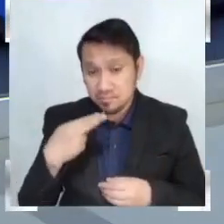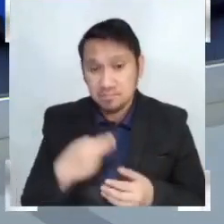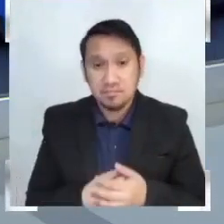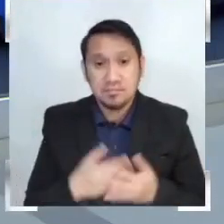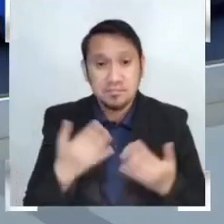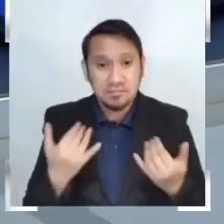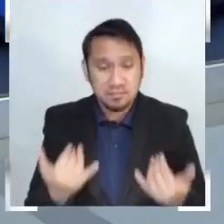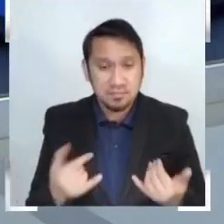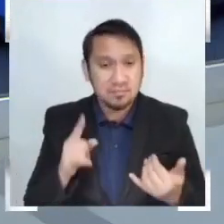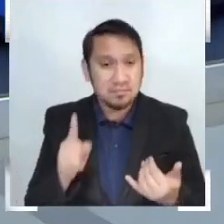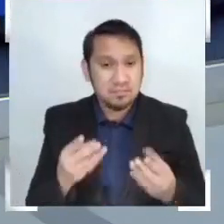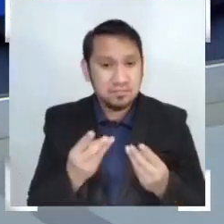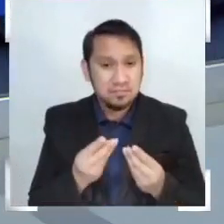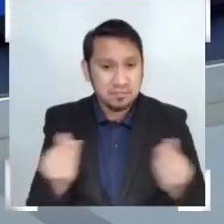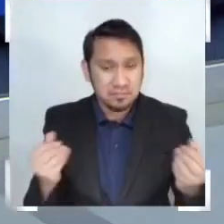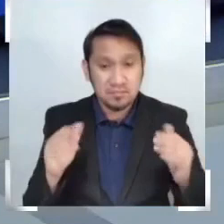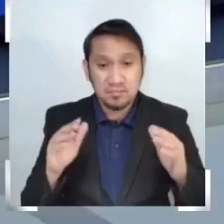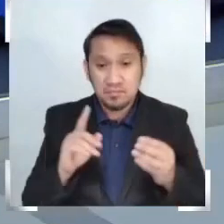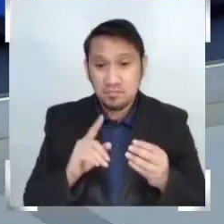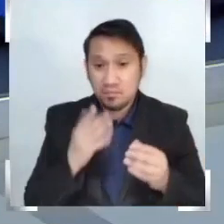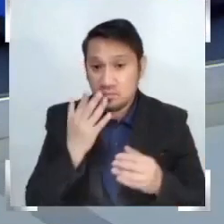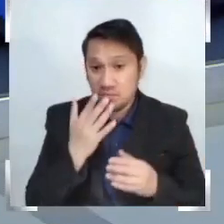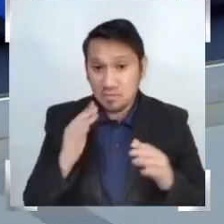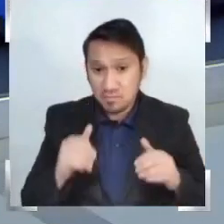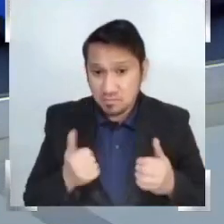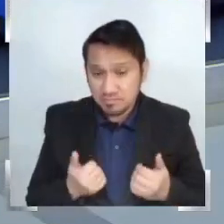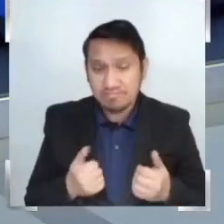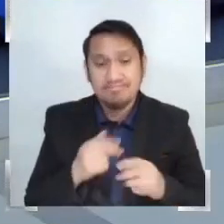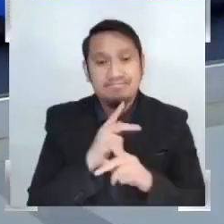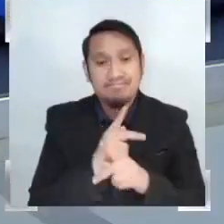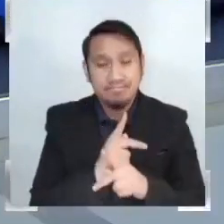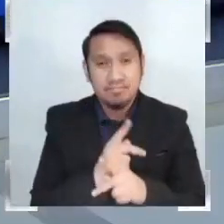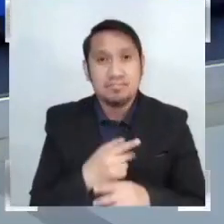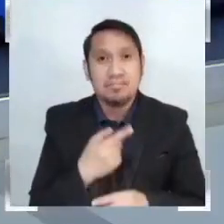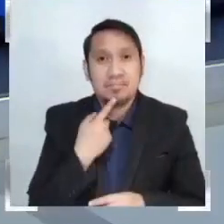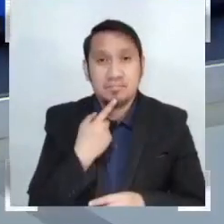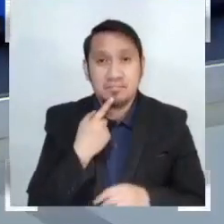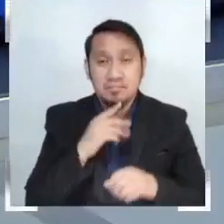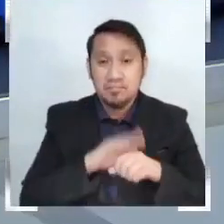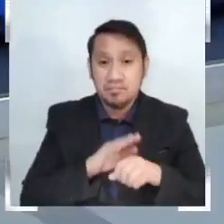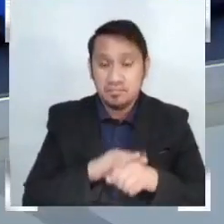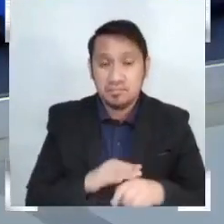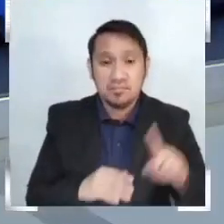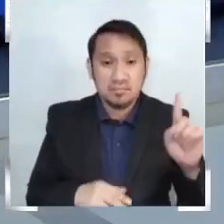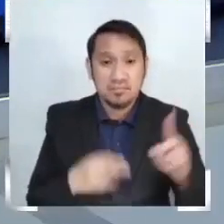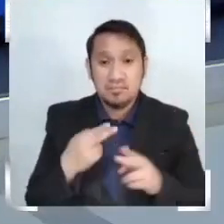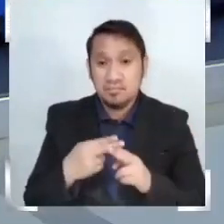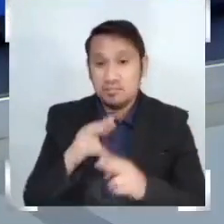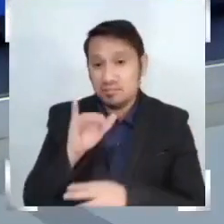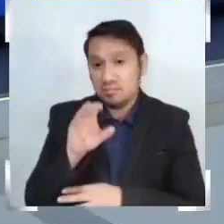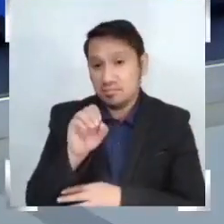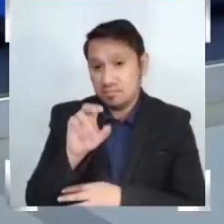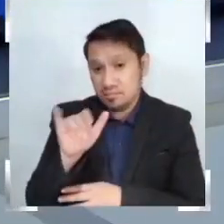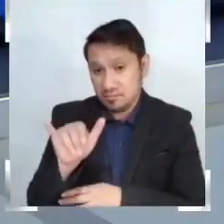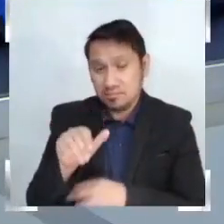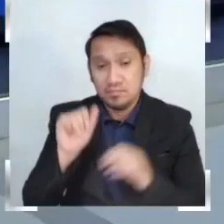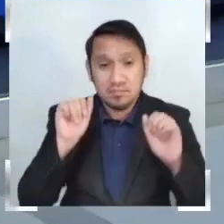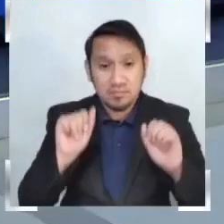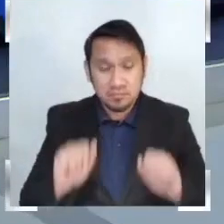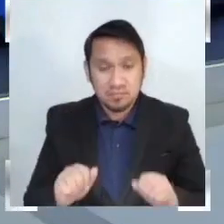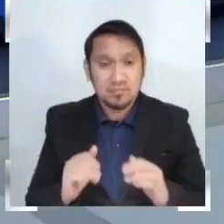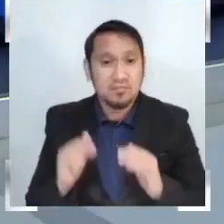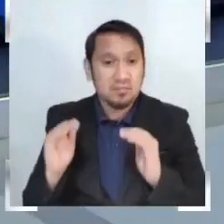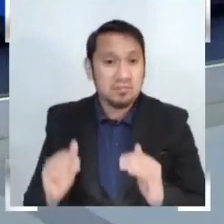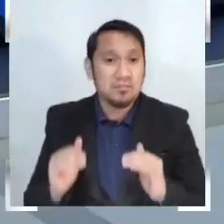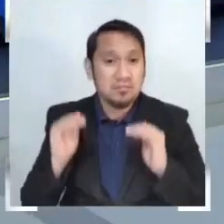produksyon. Ito po ay matapos magbabala si House Ways and Means Committee Chair Representative Joey Salceda na posibleng sumipa ang presyo ng